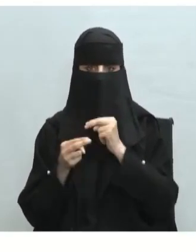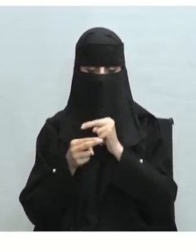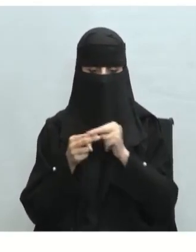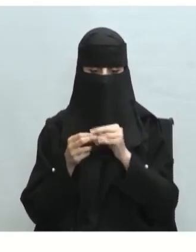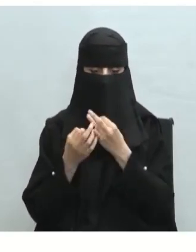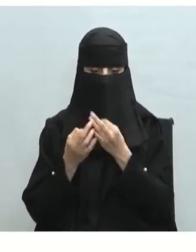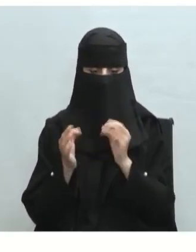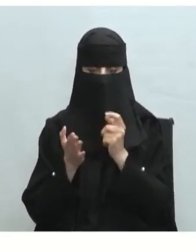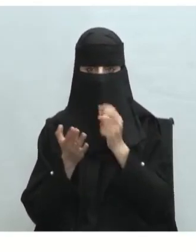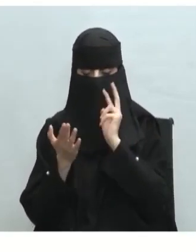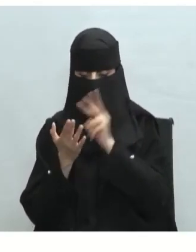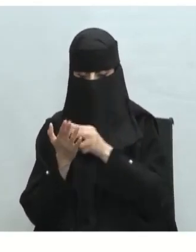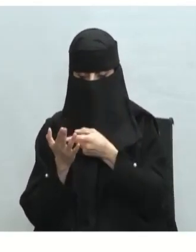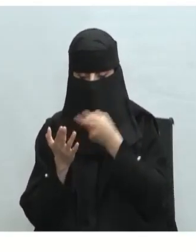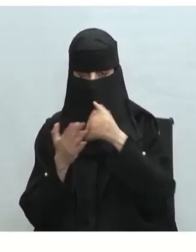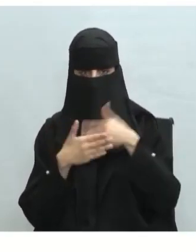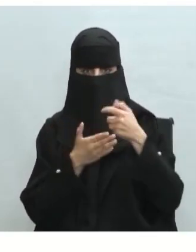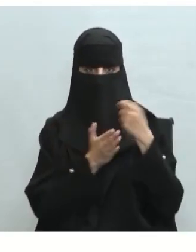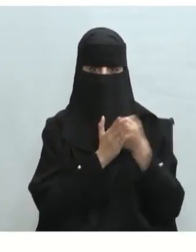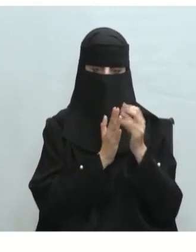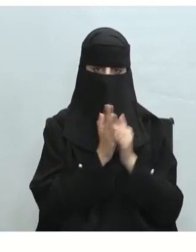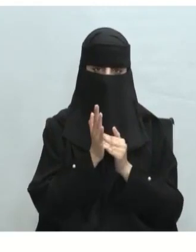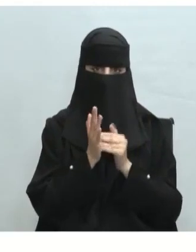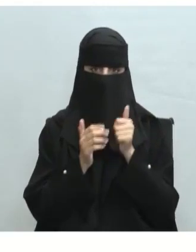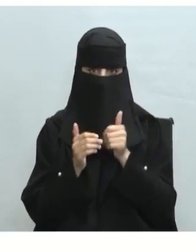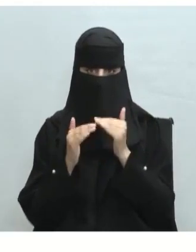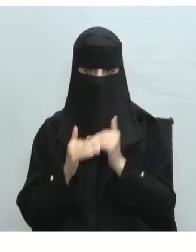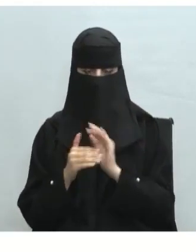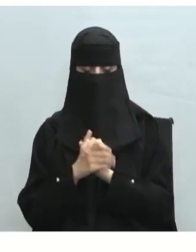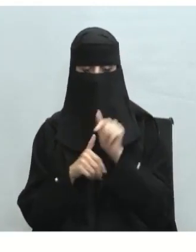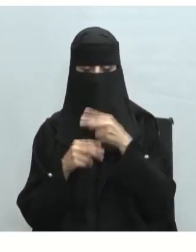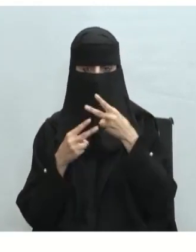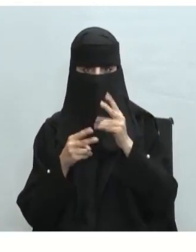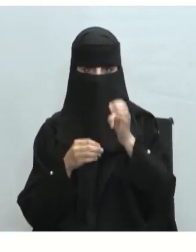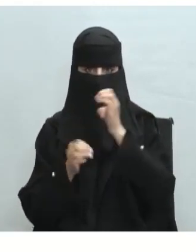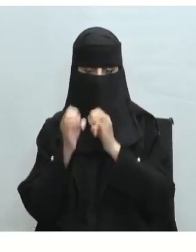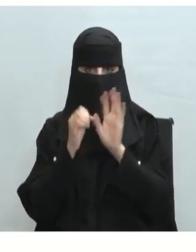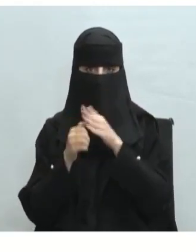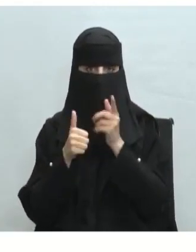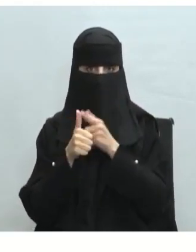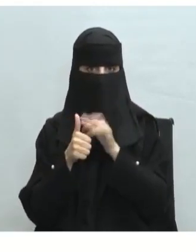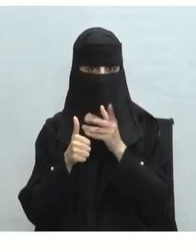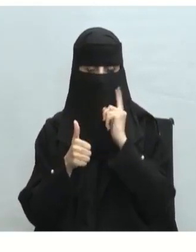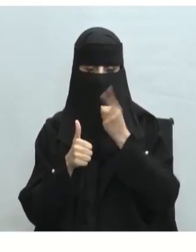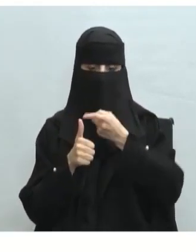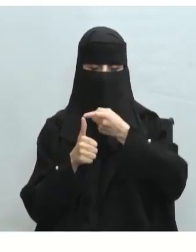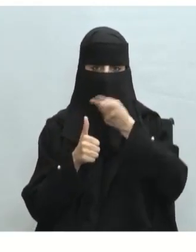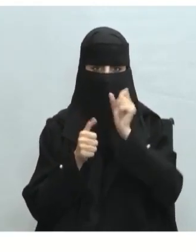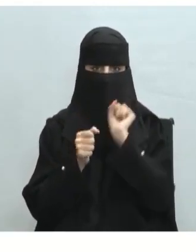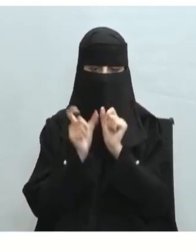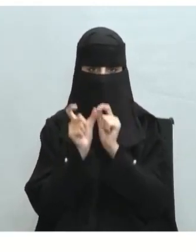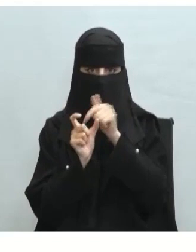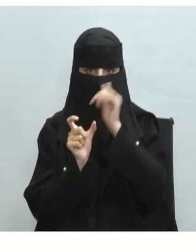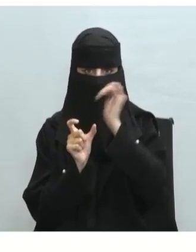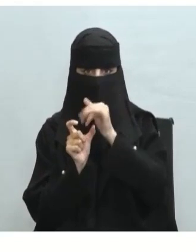بانك قد عرفت اهم المستويات ما المستوى الاول احسنتم مستوى هو الفهم الحرفي هو الفهم